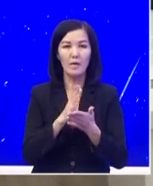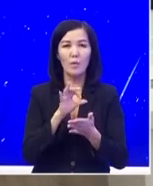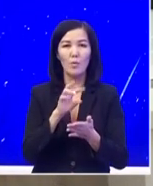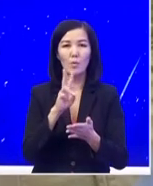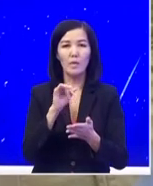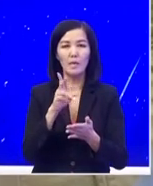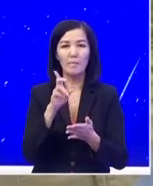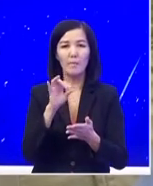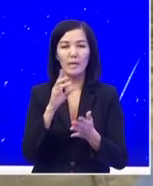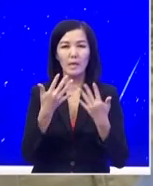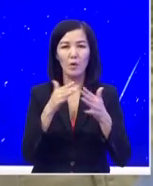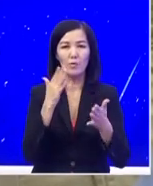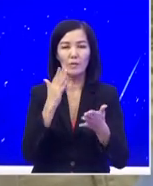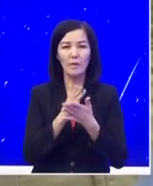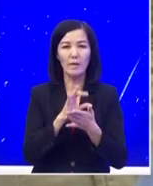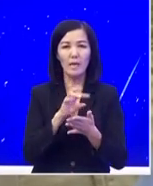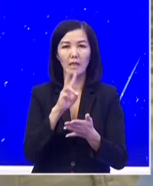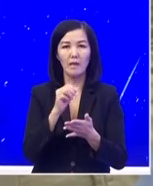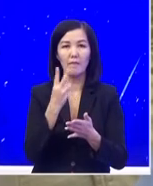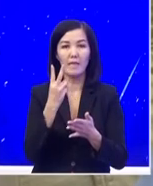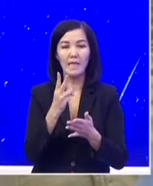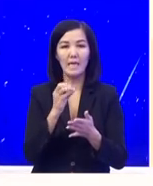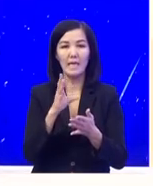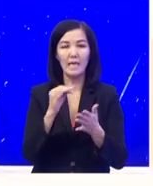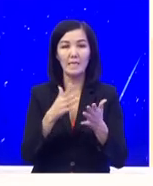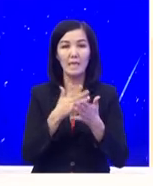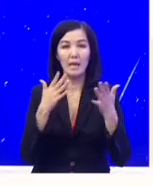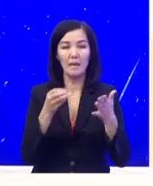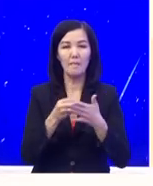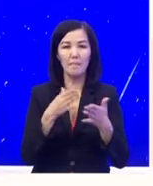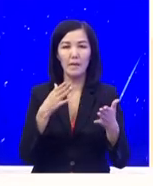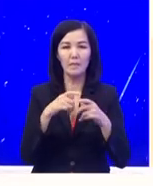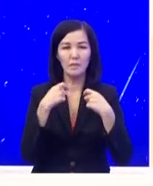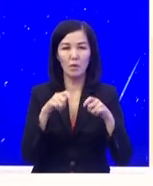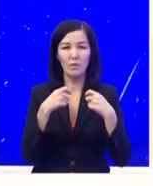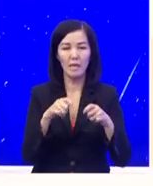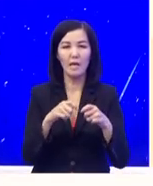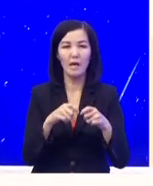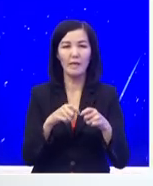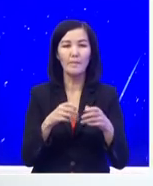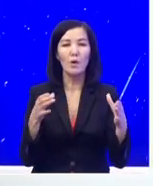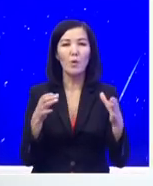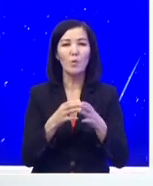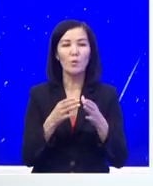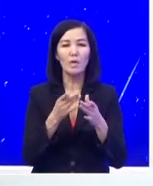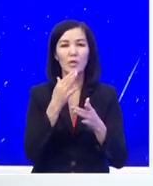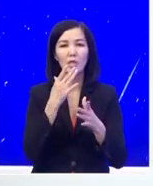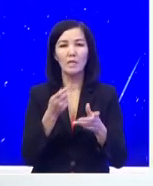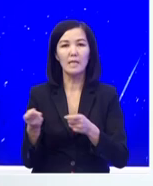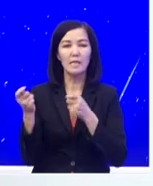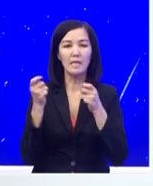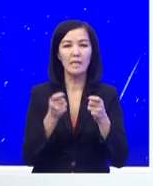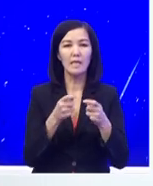ауылында тіркеліпті. Ингавирин дәрісін 2 есеге қымбат саудаланыпты. Сонымен қатар құзырлы орган өкілдері шетелдерден